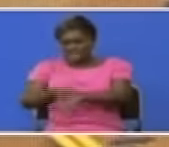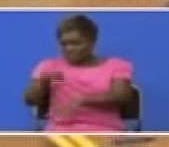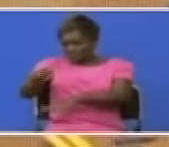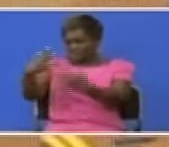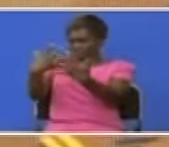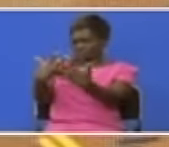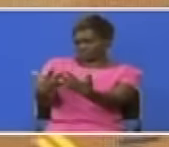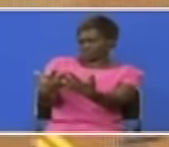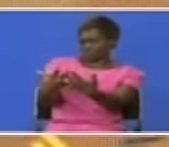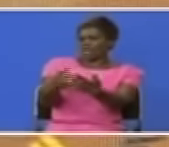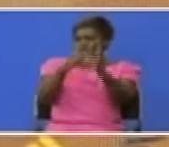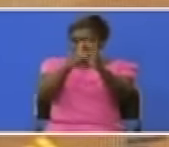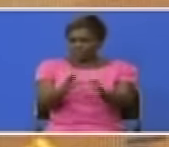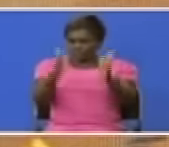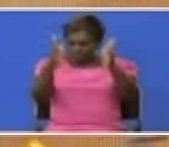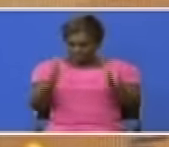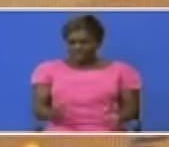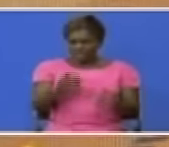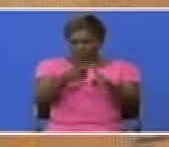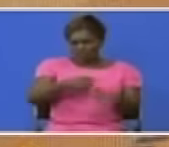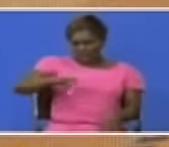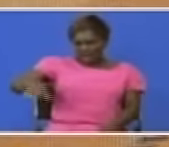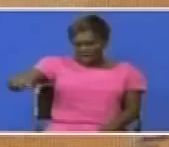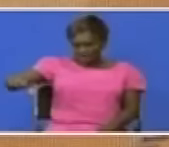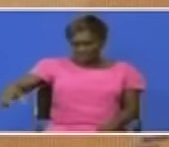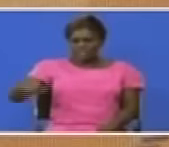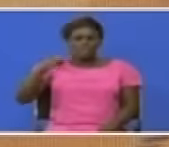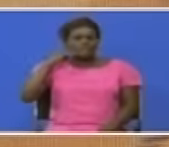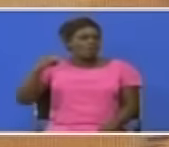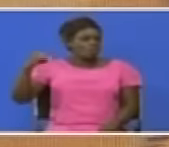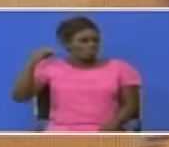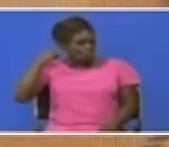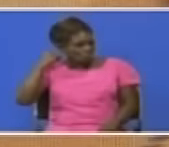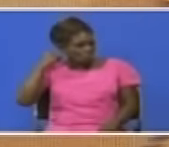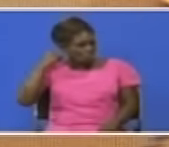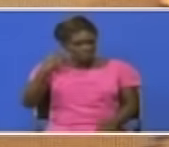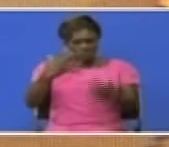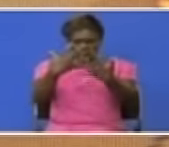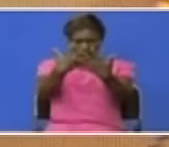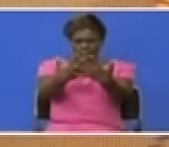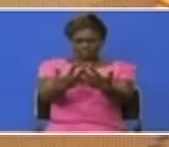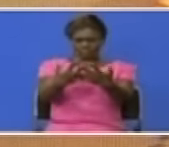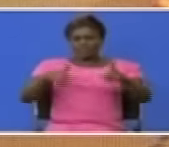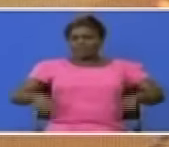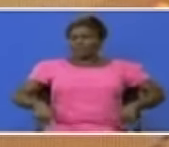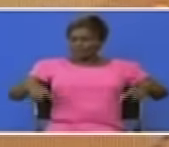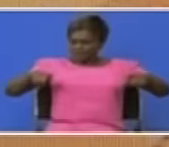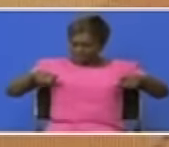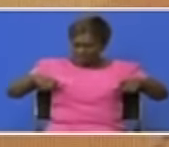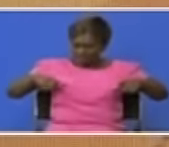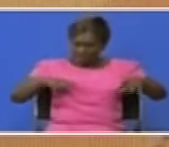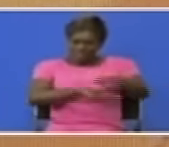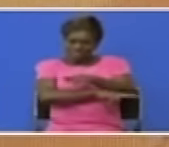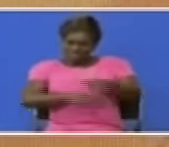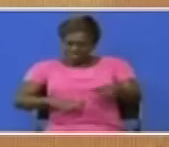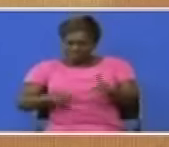kifungo. Joseph Charles Kinywa kutoka kaunti ya Nakuru alikuwa amehukumiwa kifungo cha maisha kwa wizi